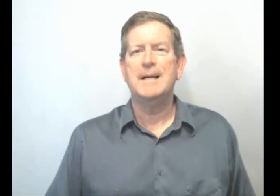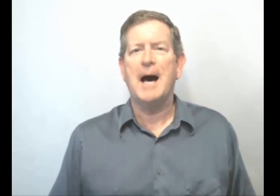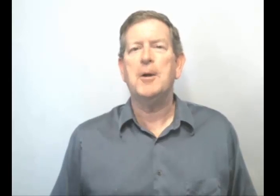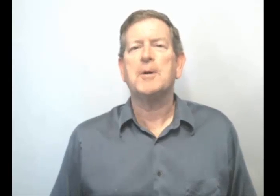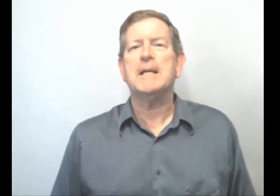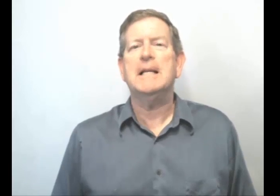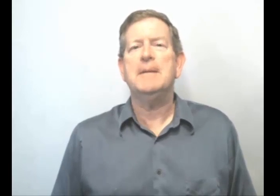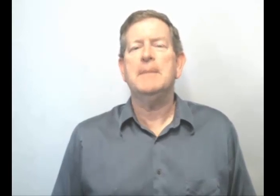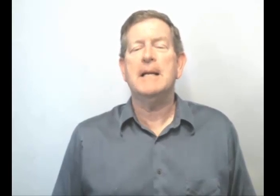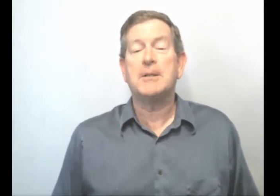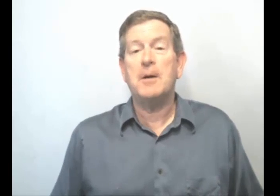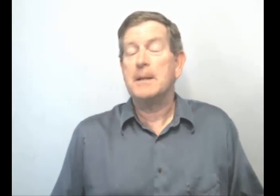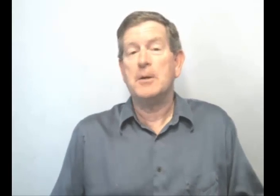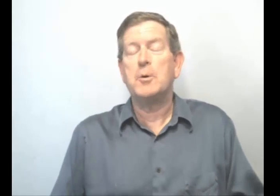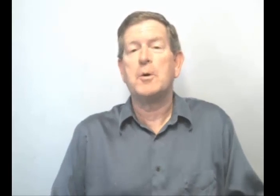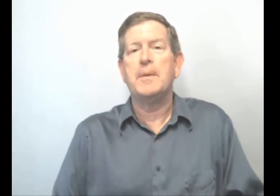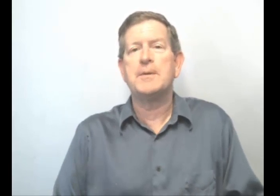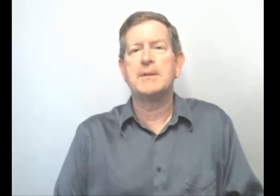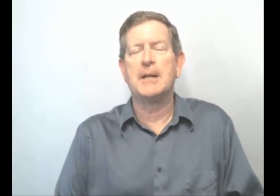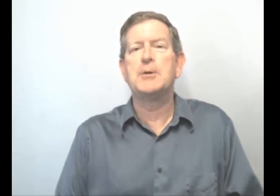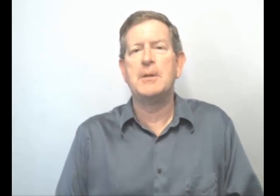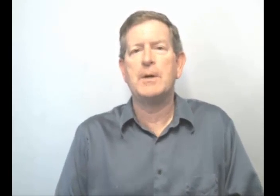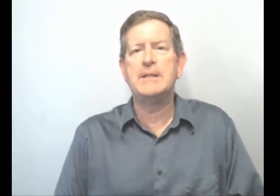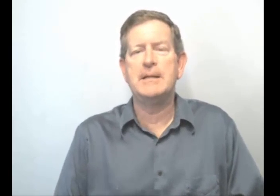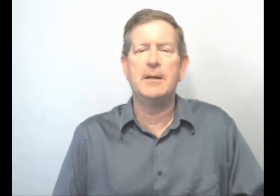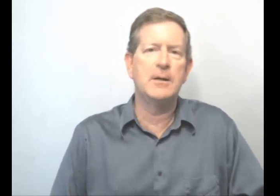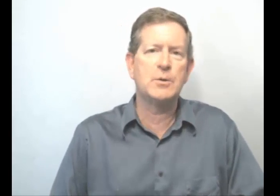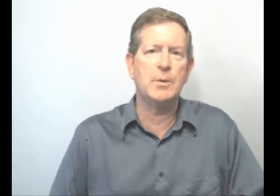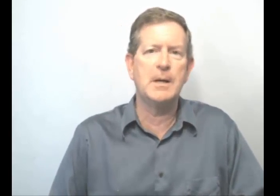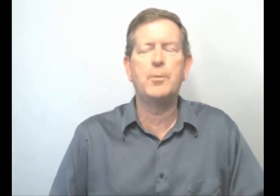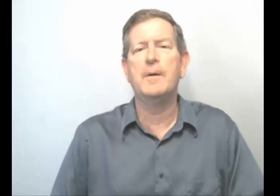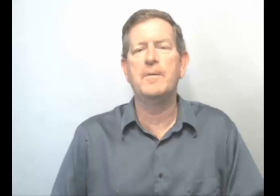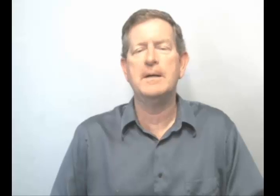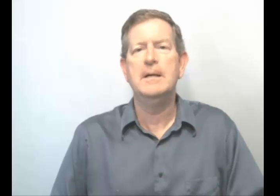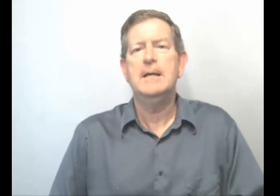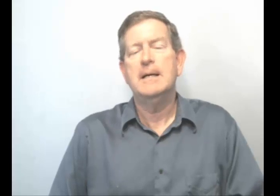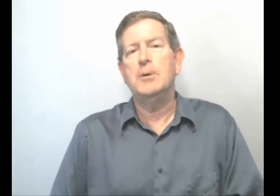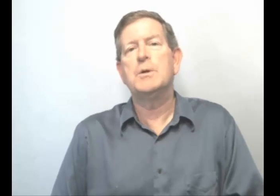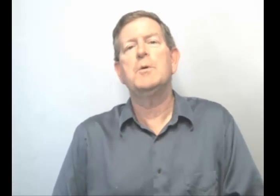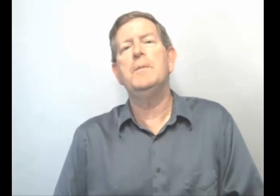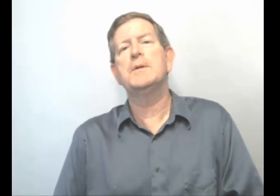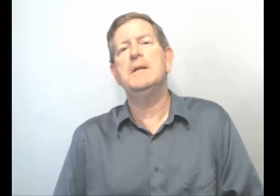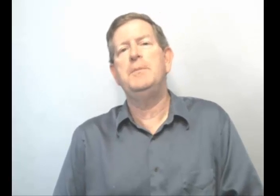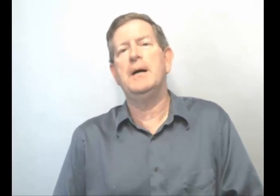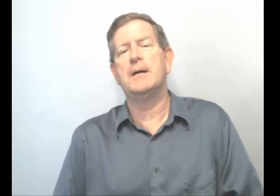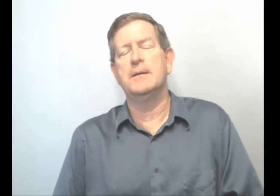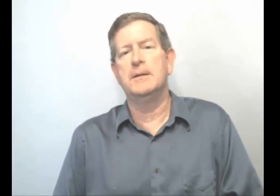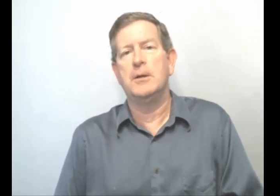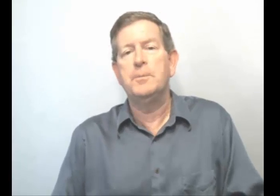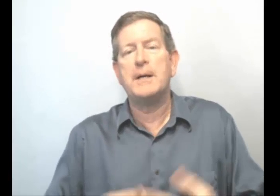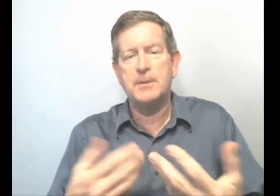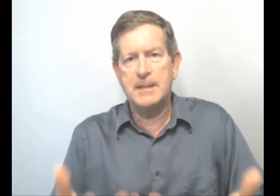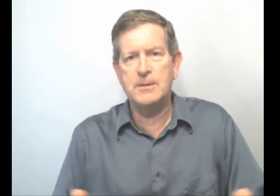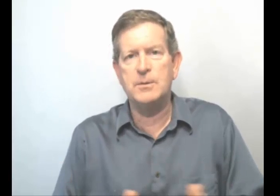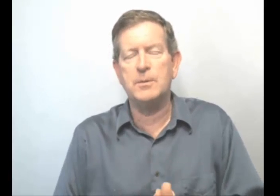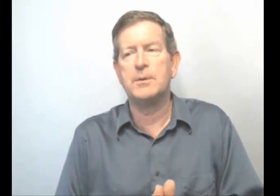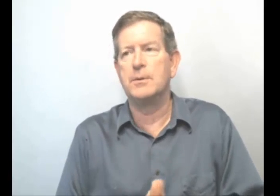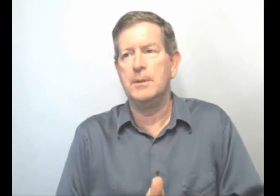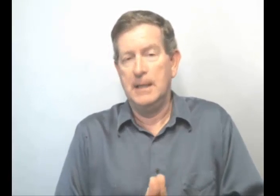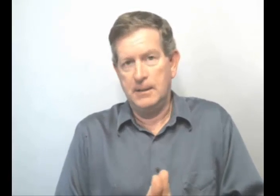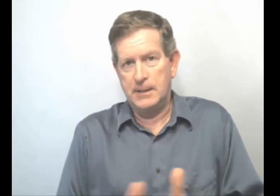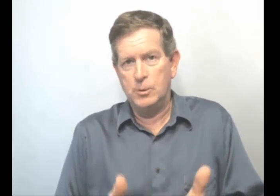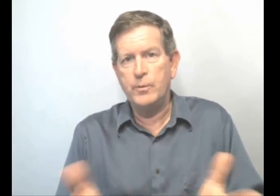Rebonjour. Alors, il est temps maintenant qu'on commence la deuxième moitié de la leçon 1.20 et nous allons commencer par une